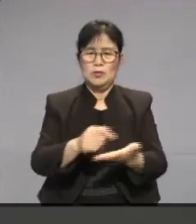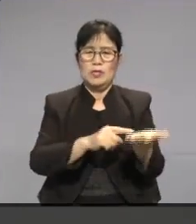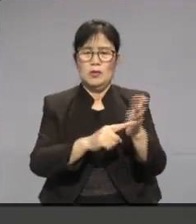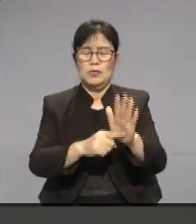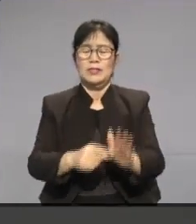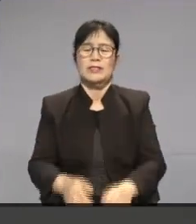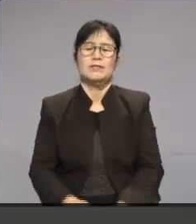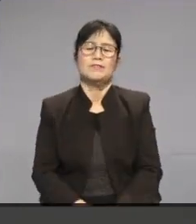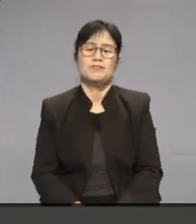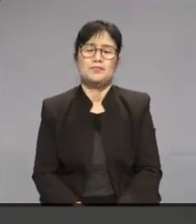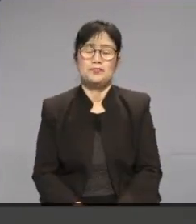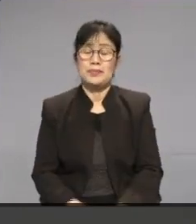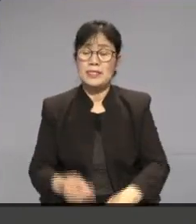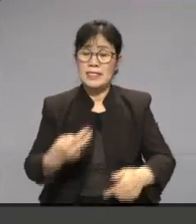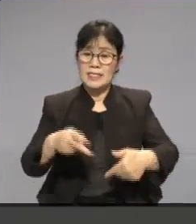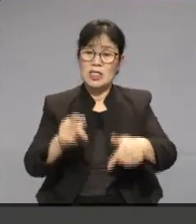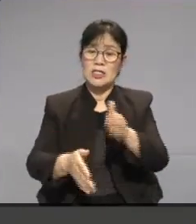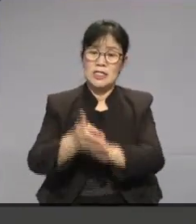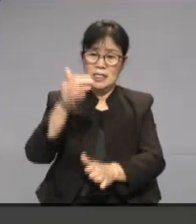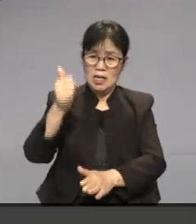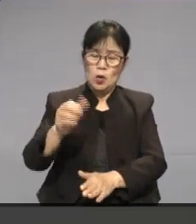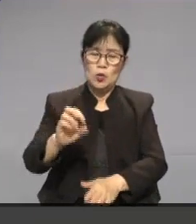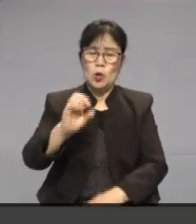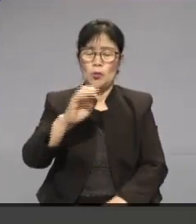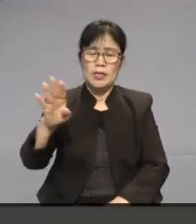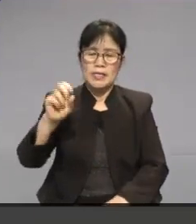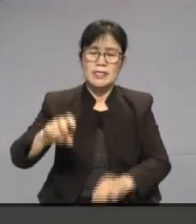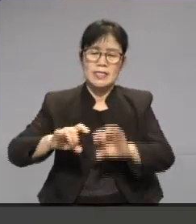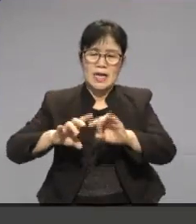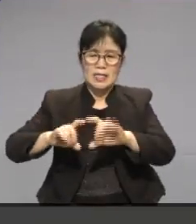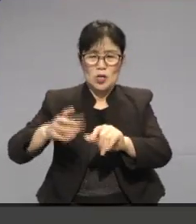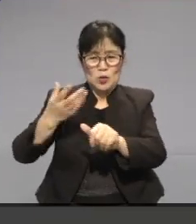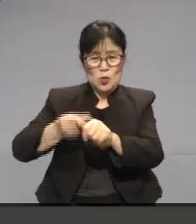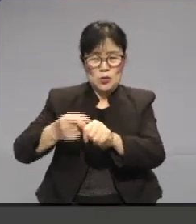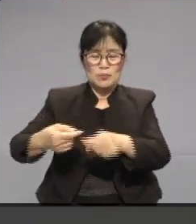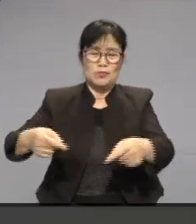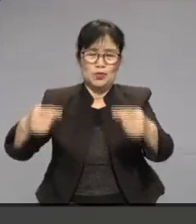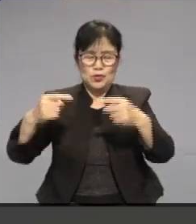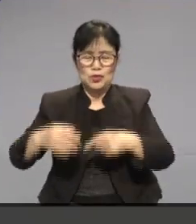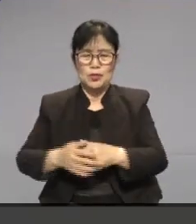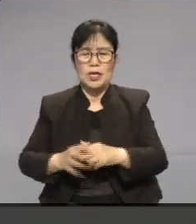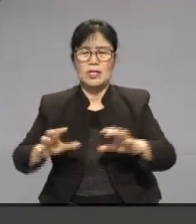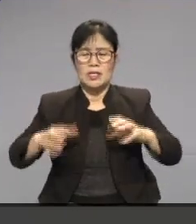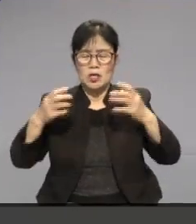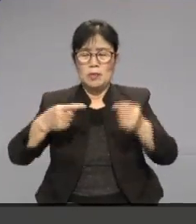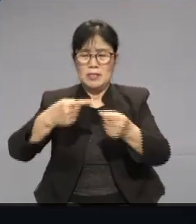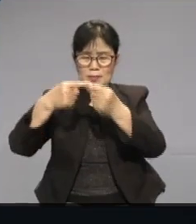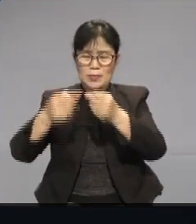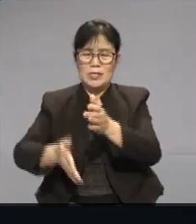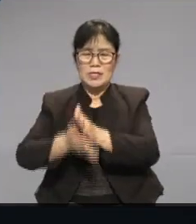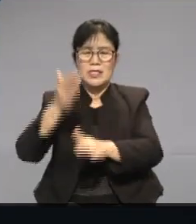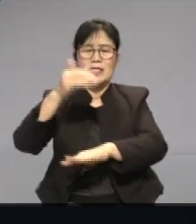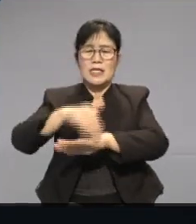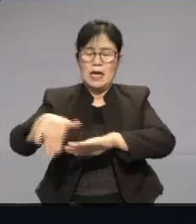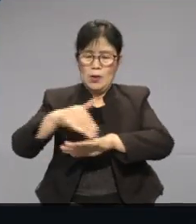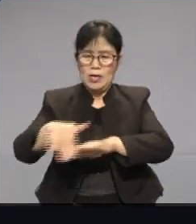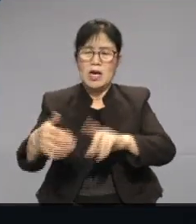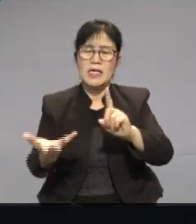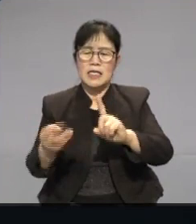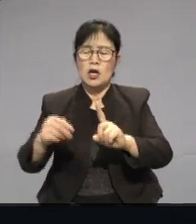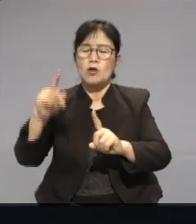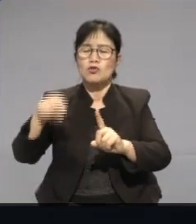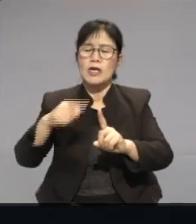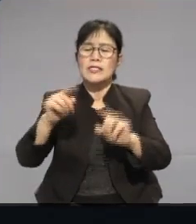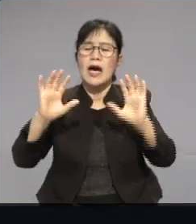출연합니다 유정국 시장은 오늘 OBS 라디오 녹음 방송에 출연해 글로벌 탑 10시티 계획과 1억 플러스